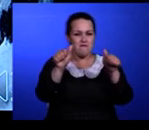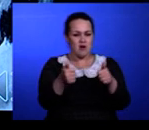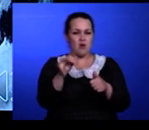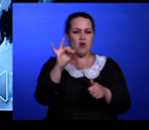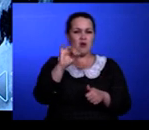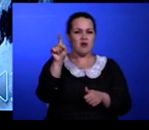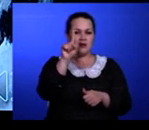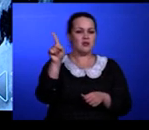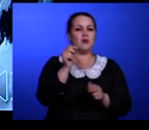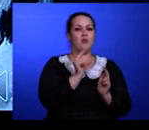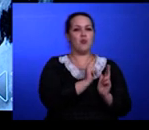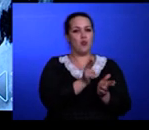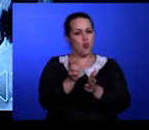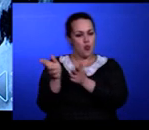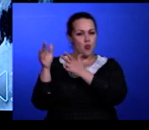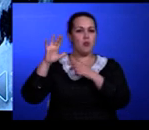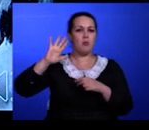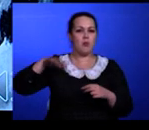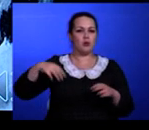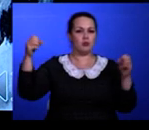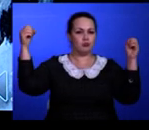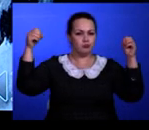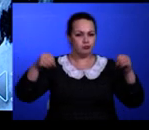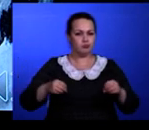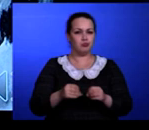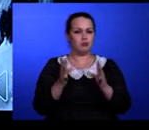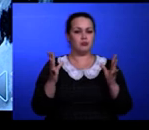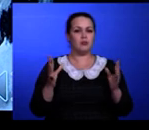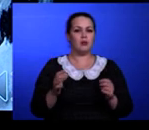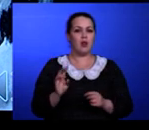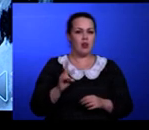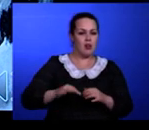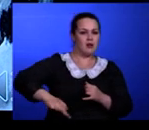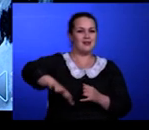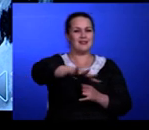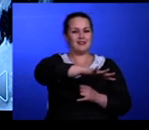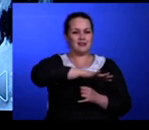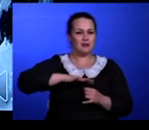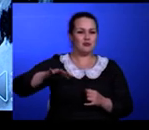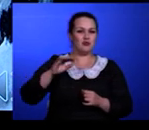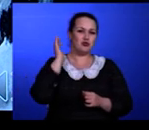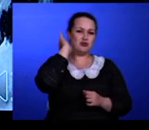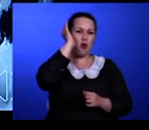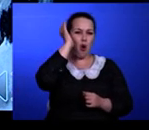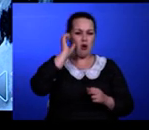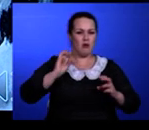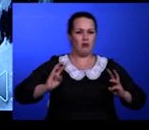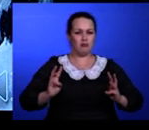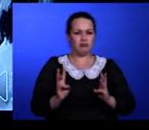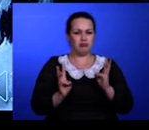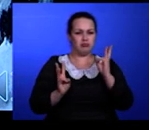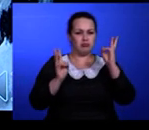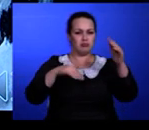пулеметов потом сбросили бомбы на земле скидывались черные дымовые